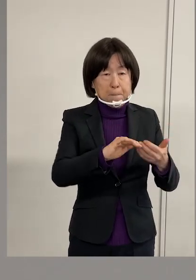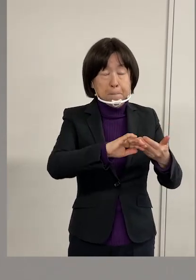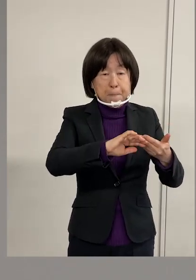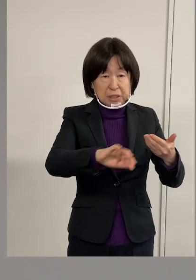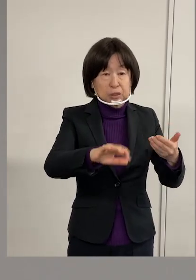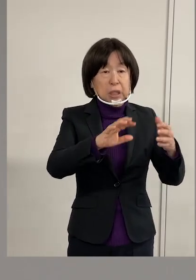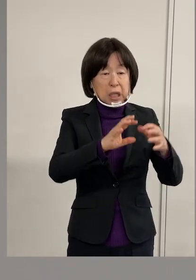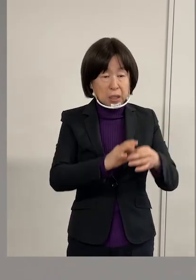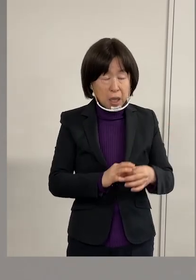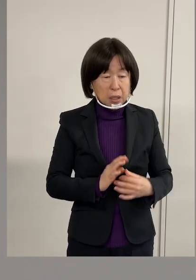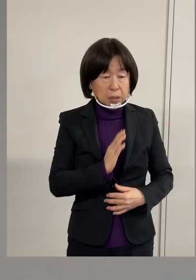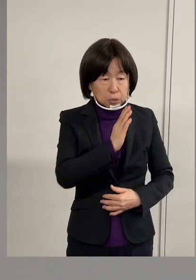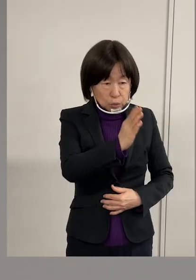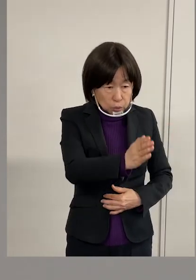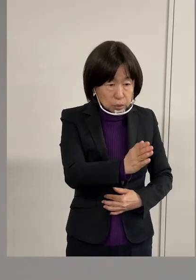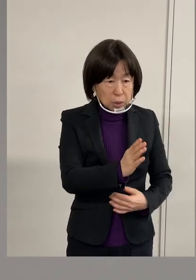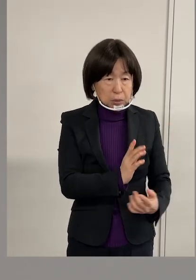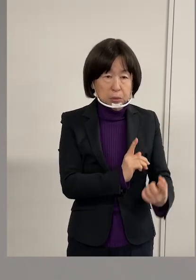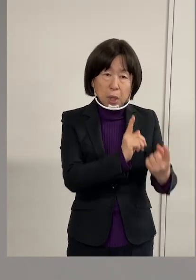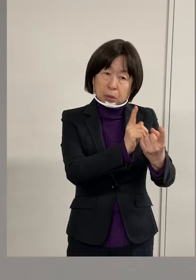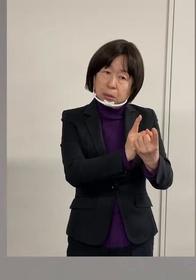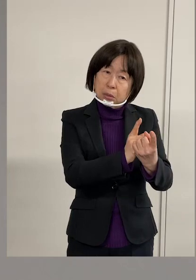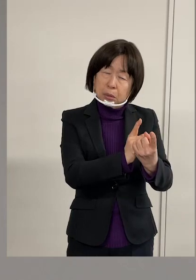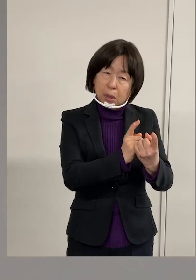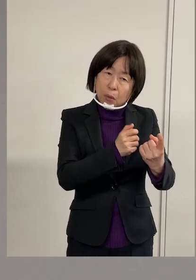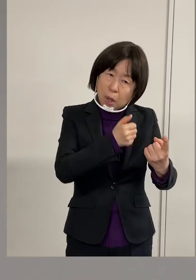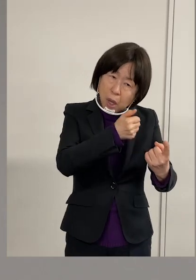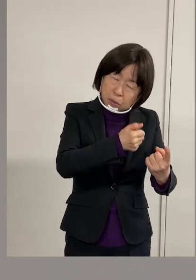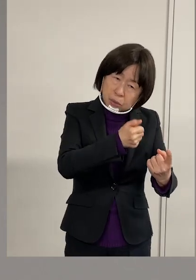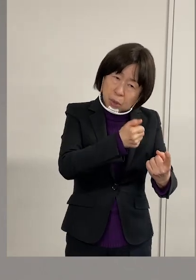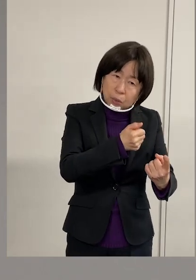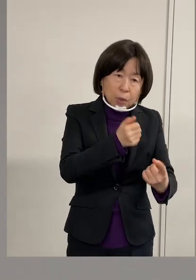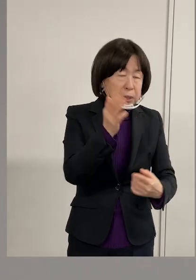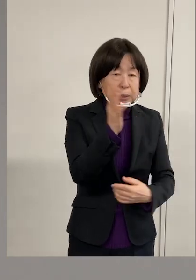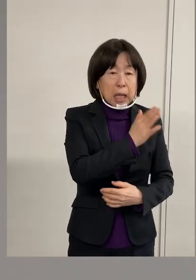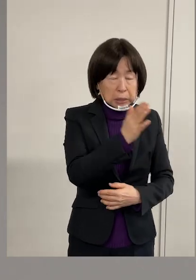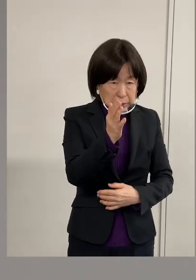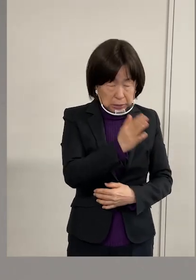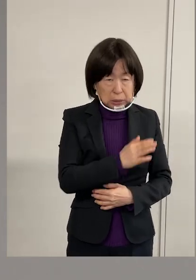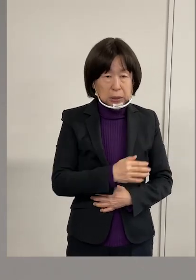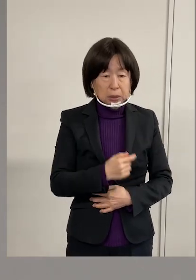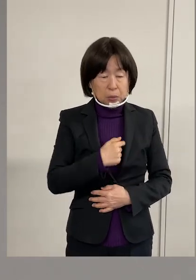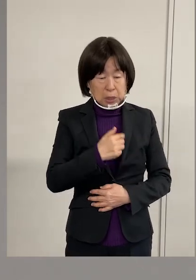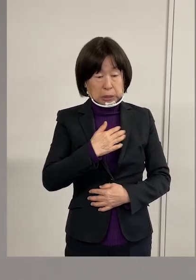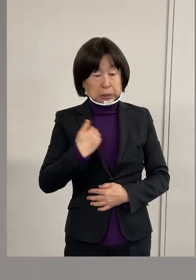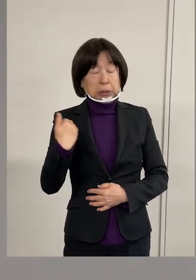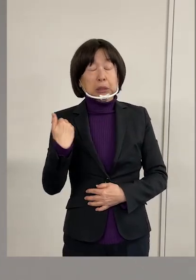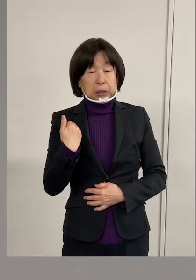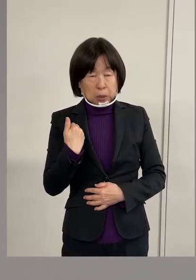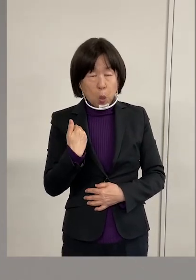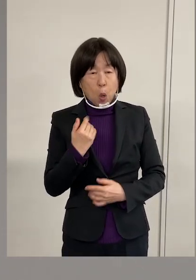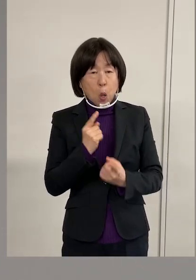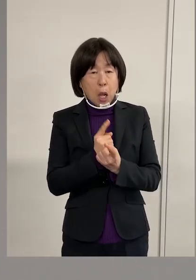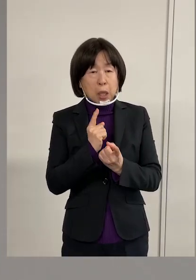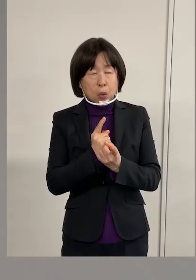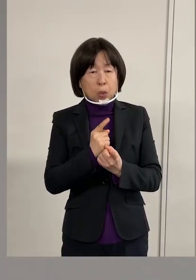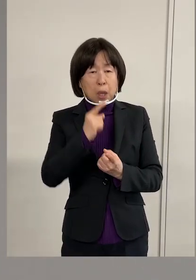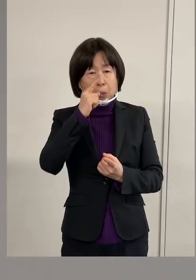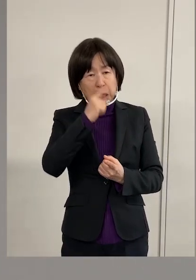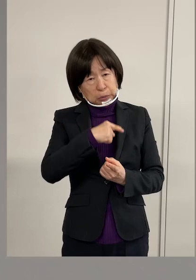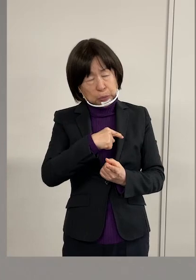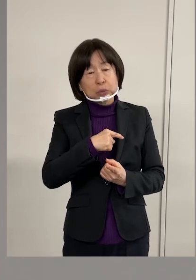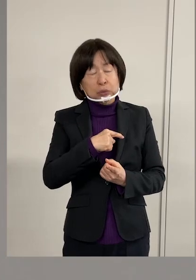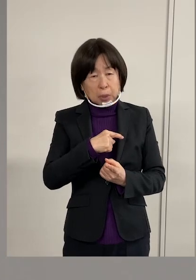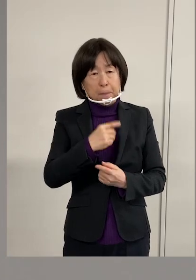う一つはですね、ちょっとうちの対応もやっぱりまずいところがあって、まあ、敗訴したんだというふうに認識をしておりますが、まあ、それ